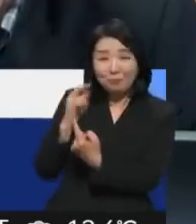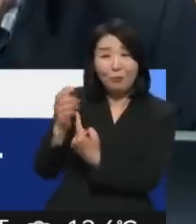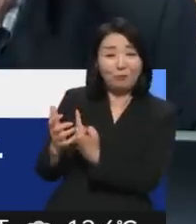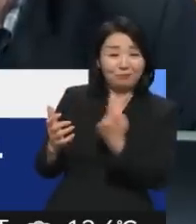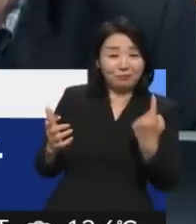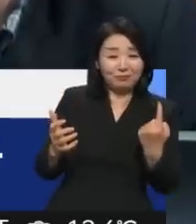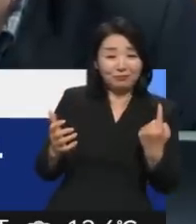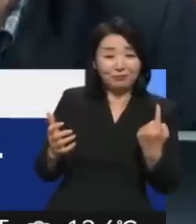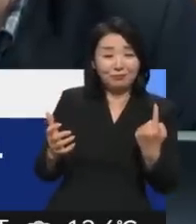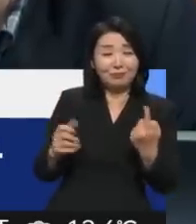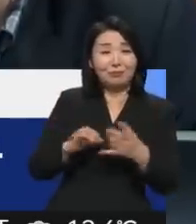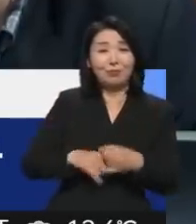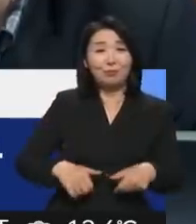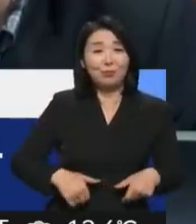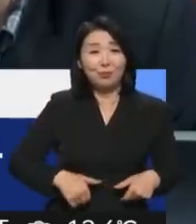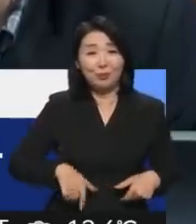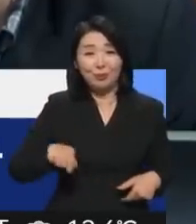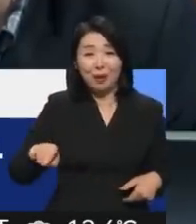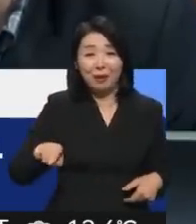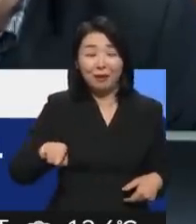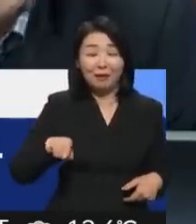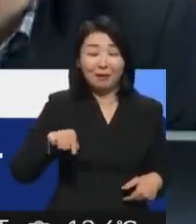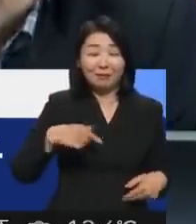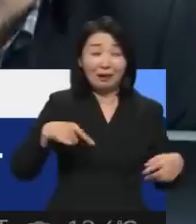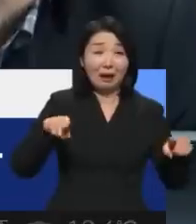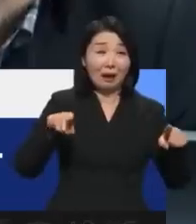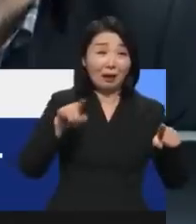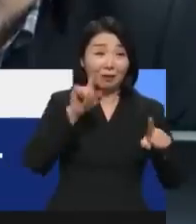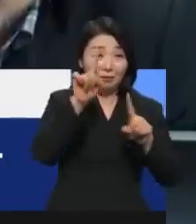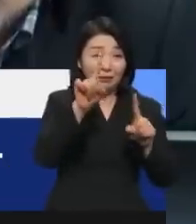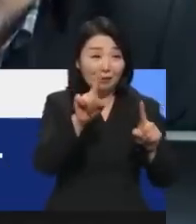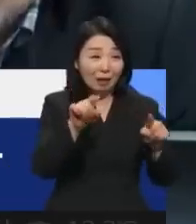그거는 필연이었고 거기에 저를 갖다 붙이려고 했던 시도